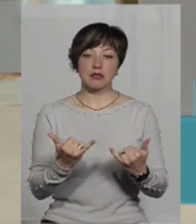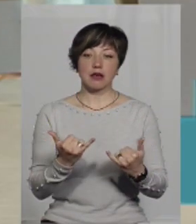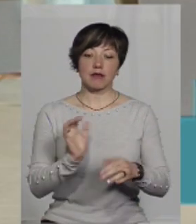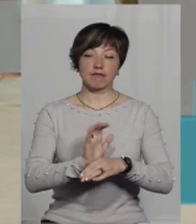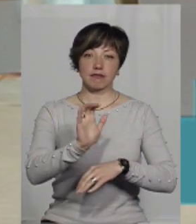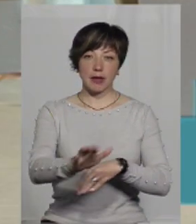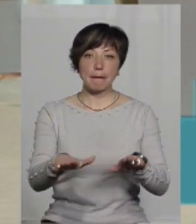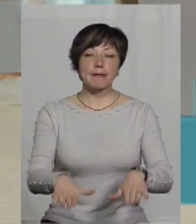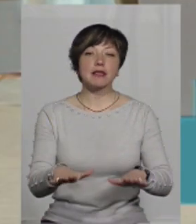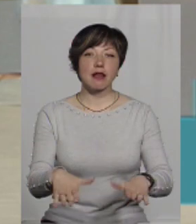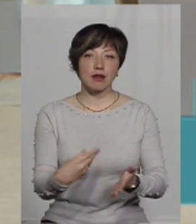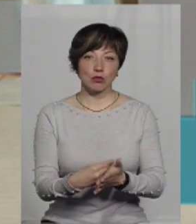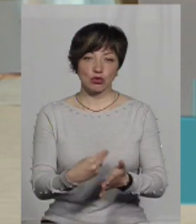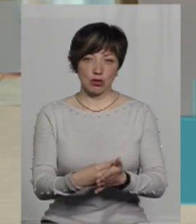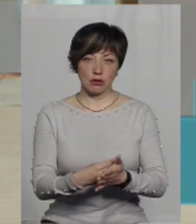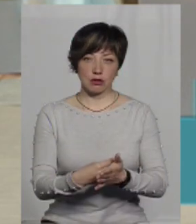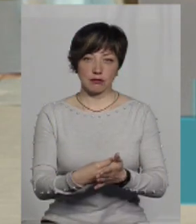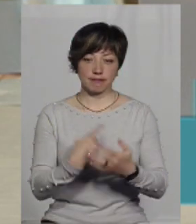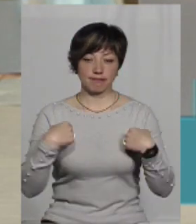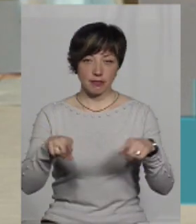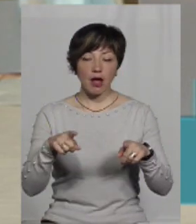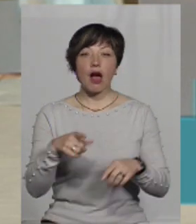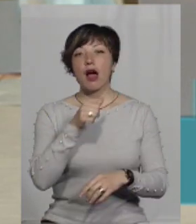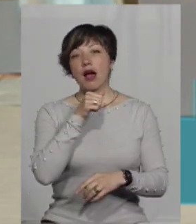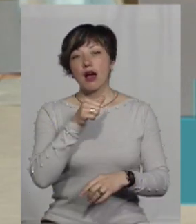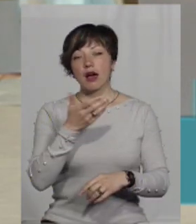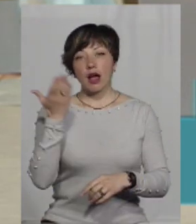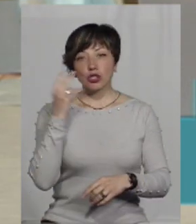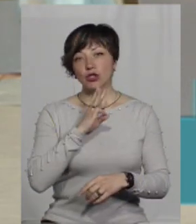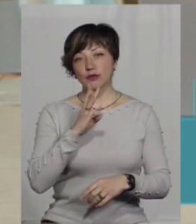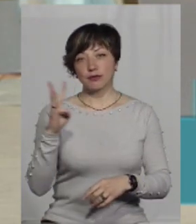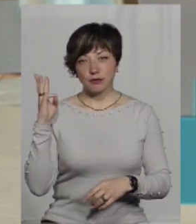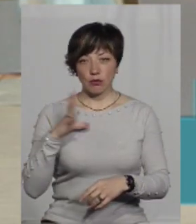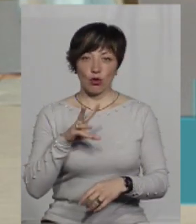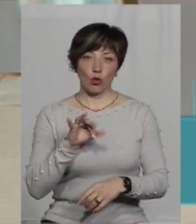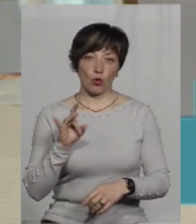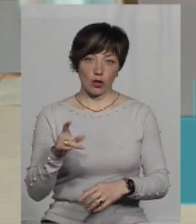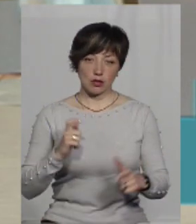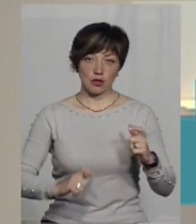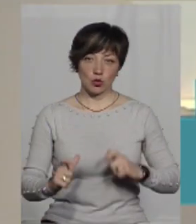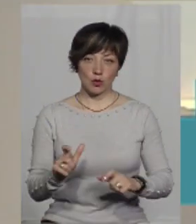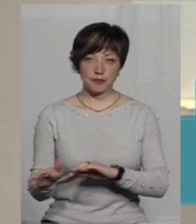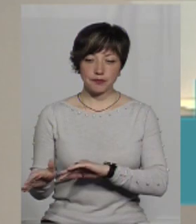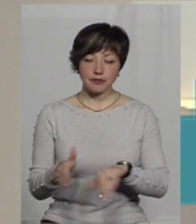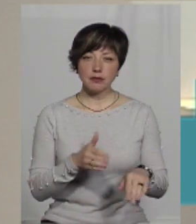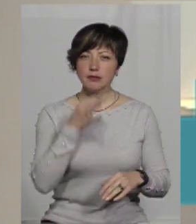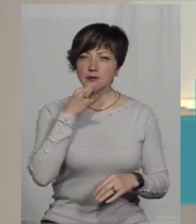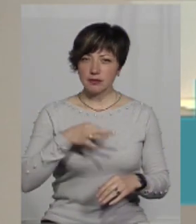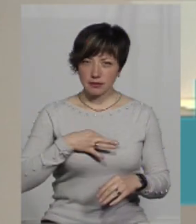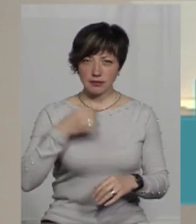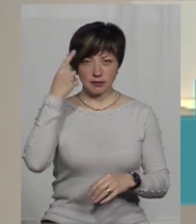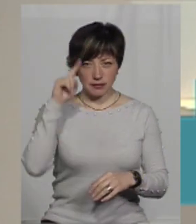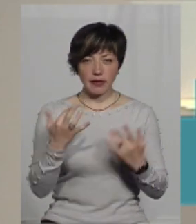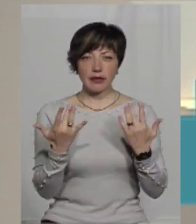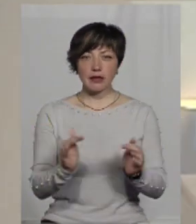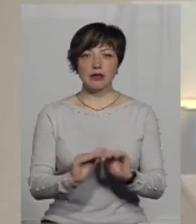на місцеві бюджети. Раніше, це 3 роки назад, вони теж були в Лор-інституті. А скажіть, чи відомо, скільки ж дітей